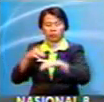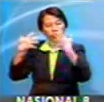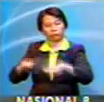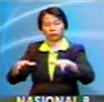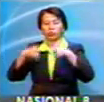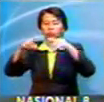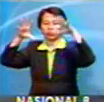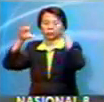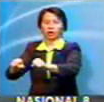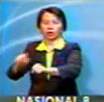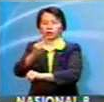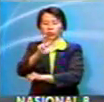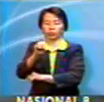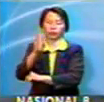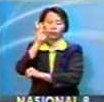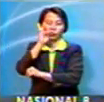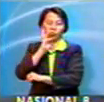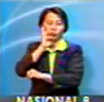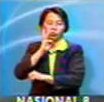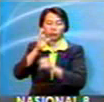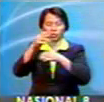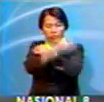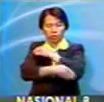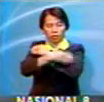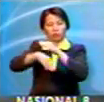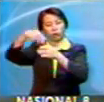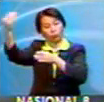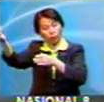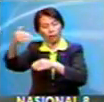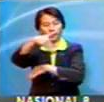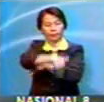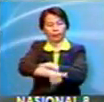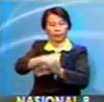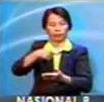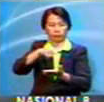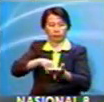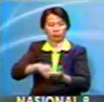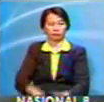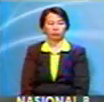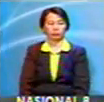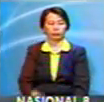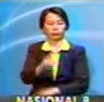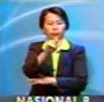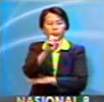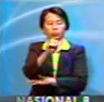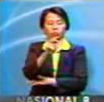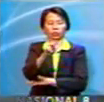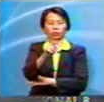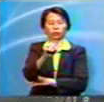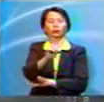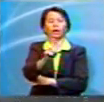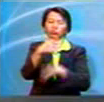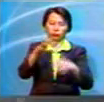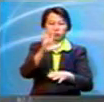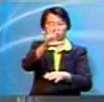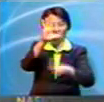telah berjaya menahan 20 wanita warga negara asing untuk tindakan pada malam ini. Tontor mana? Kita bawa balik 5 tontor.